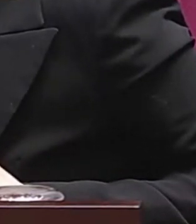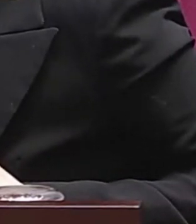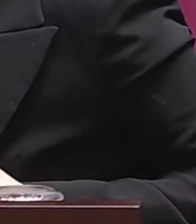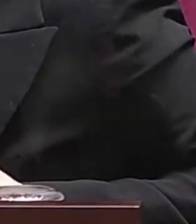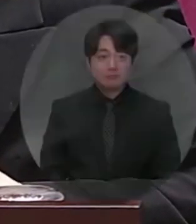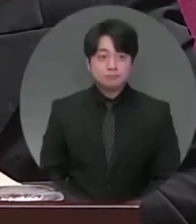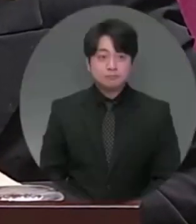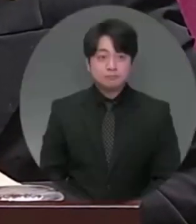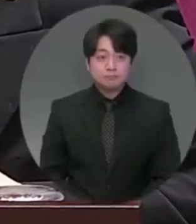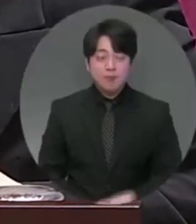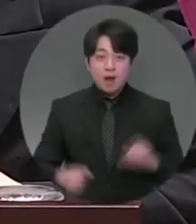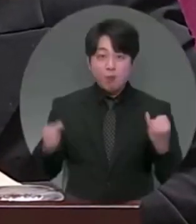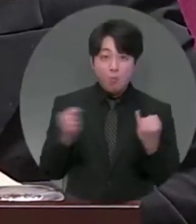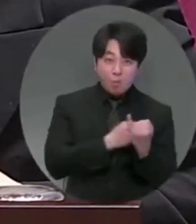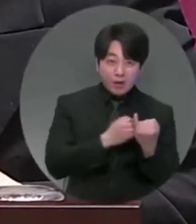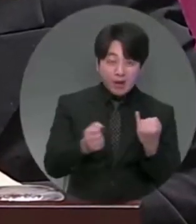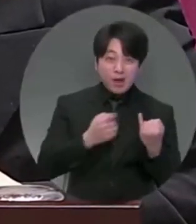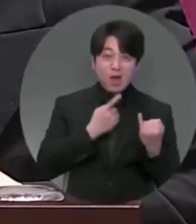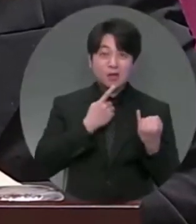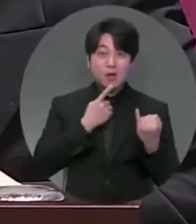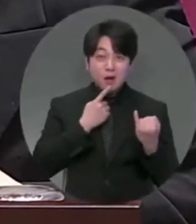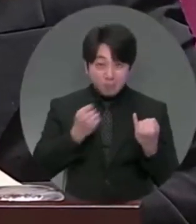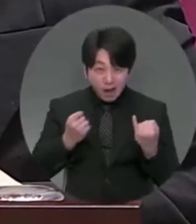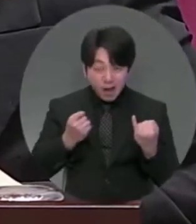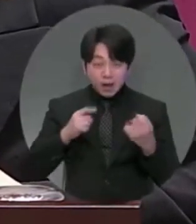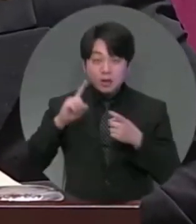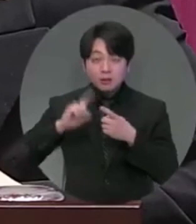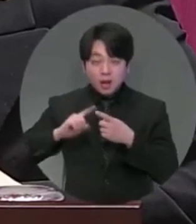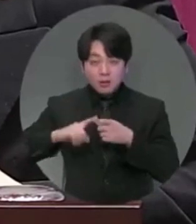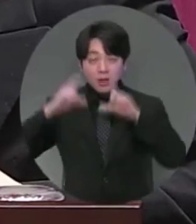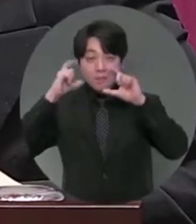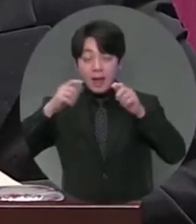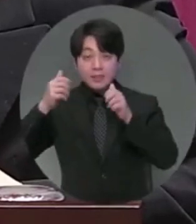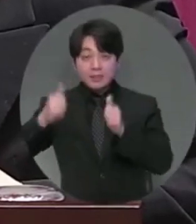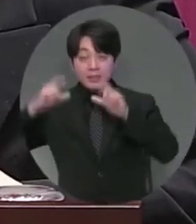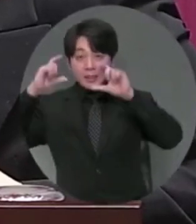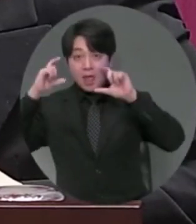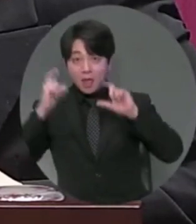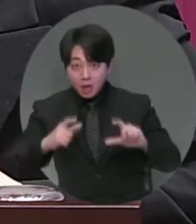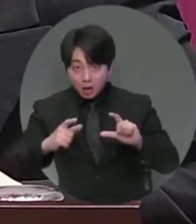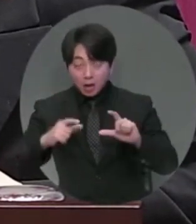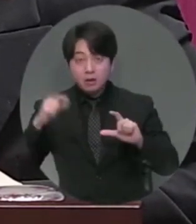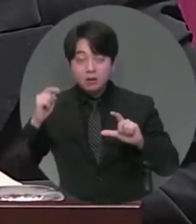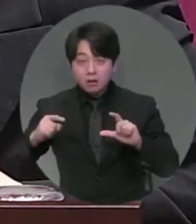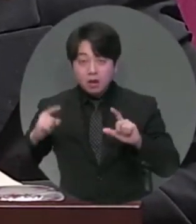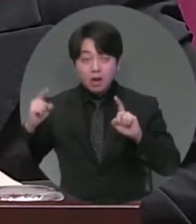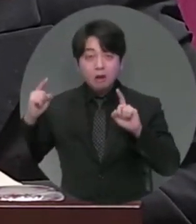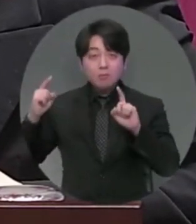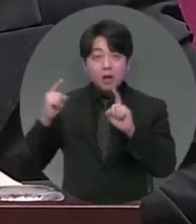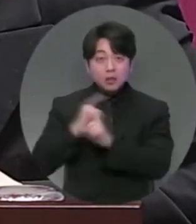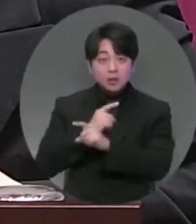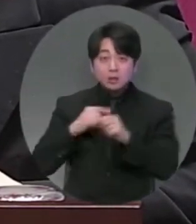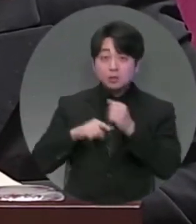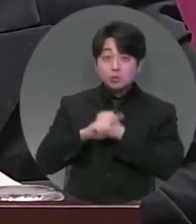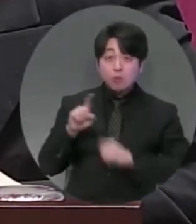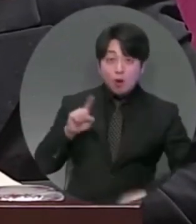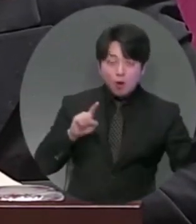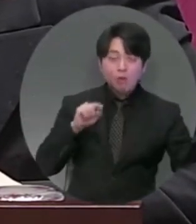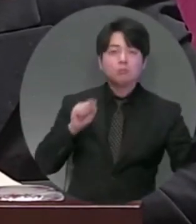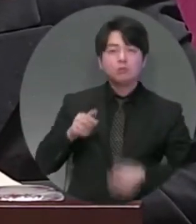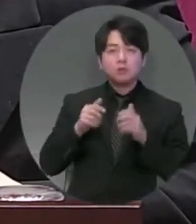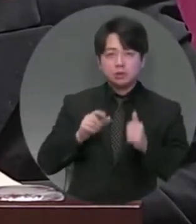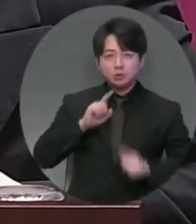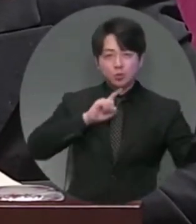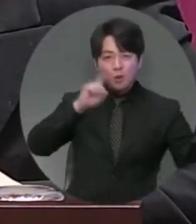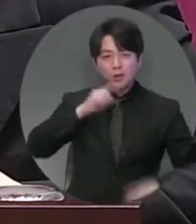폭행 협박에 판례가 바뀌는 거 있지 않습니까 그건 그렇게 기소와 판결이 바뀌는 건 그렇게 기소하기 때문입니다 무슨 얘기냐면